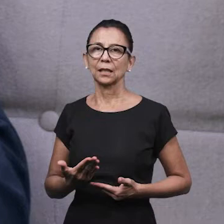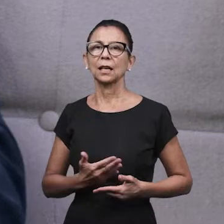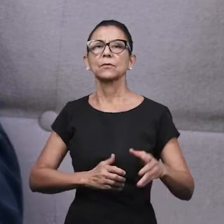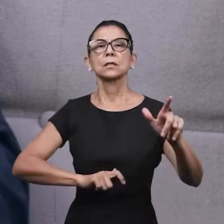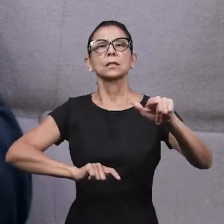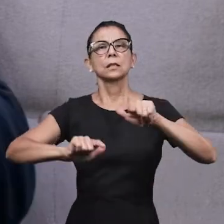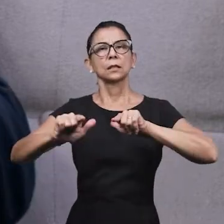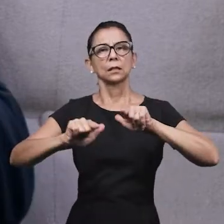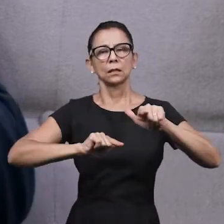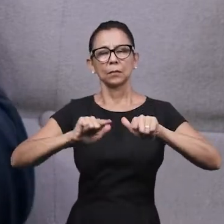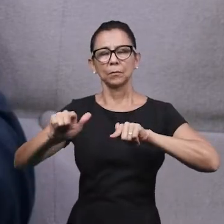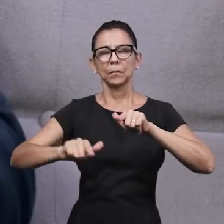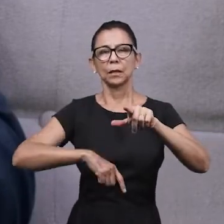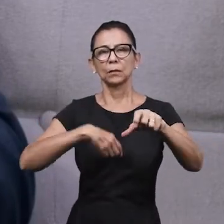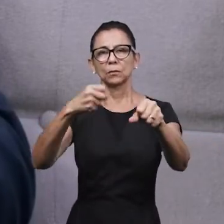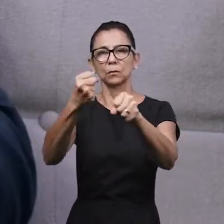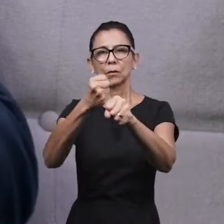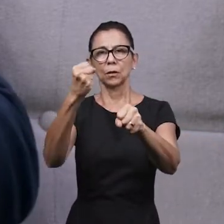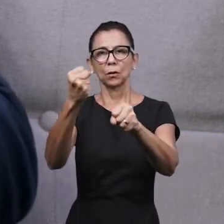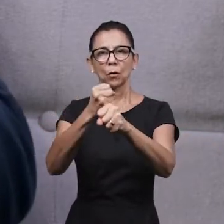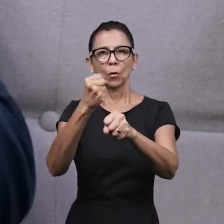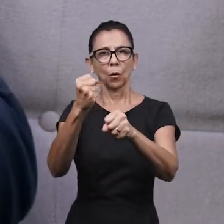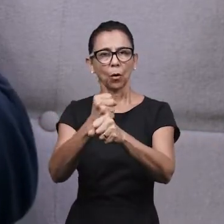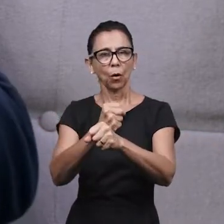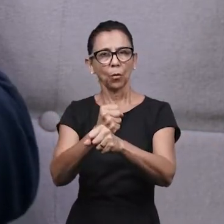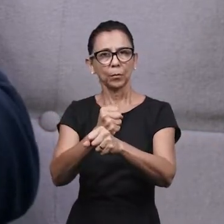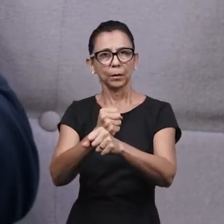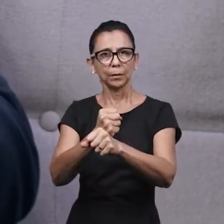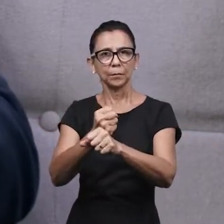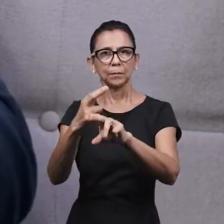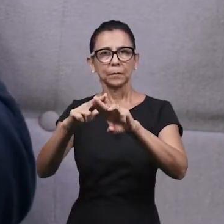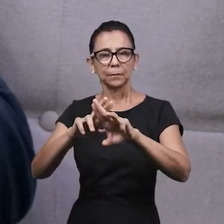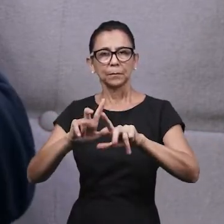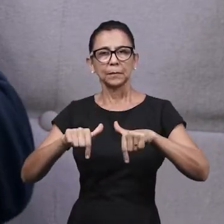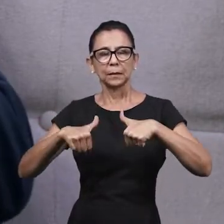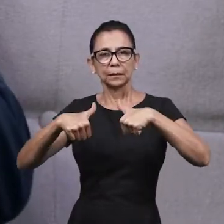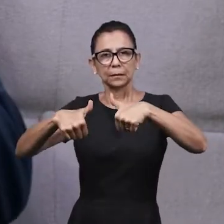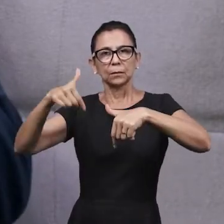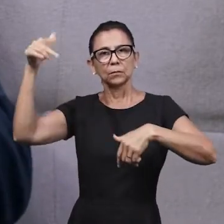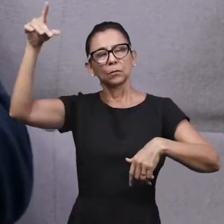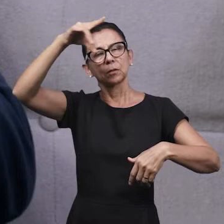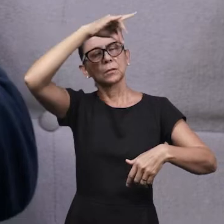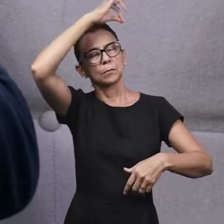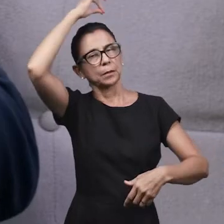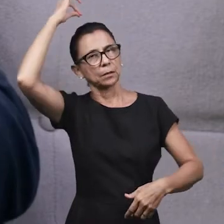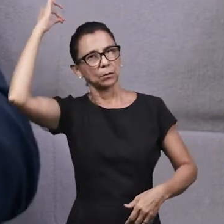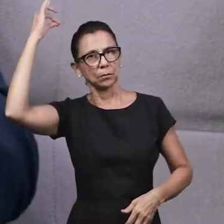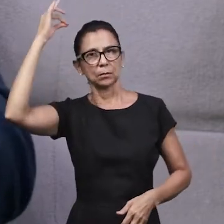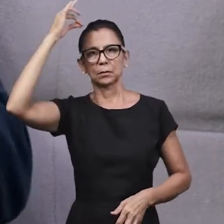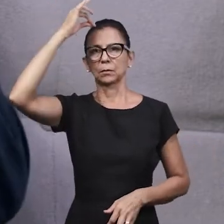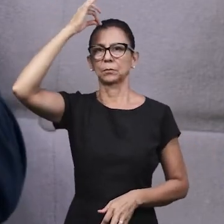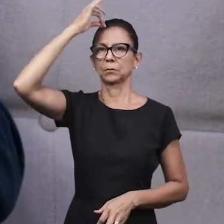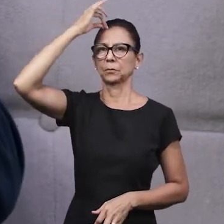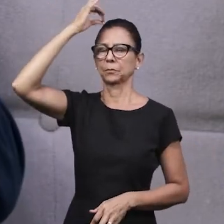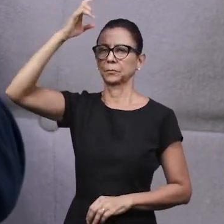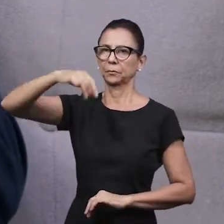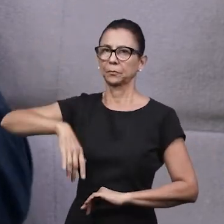travers l'action et de l'opération du Saint-Esprit. Avoir l'expérience de Jésus